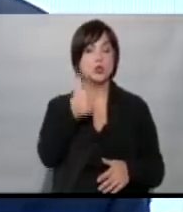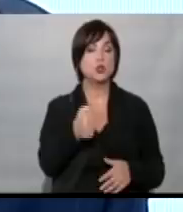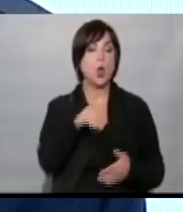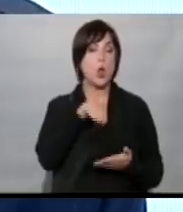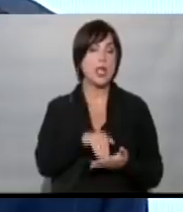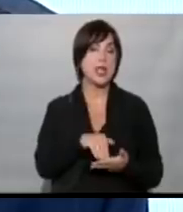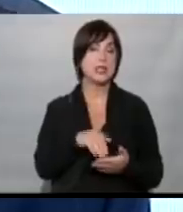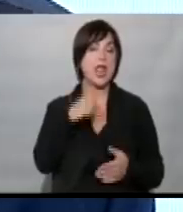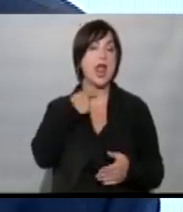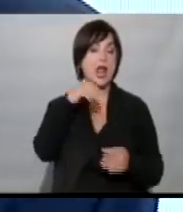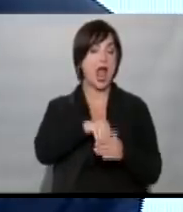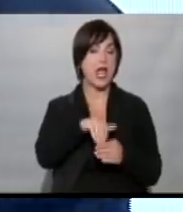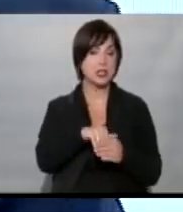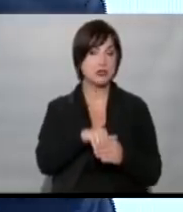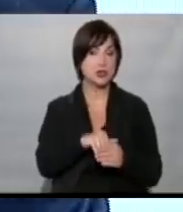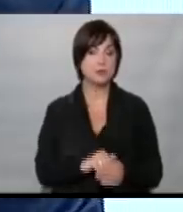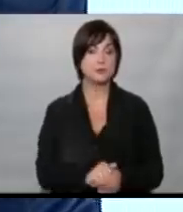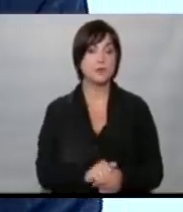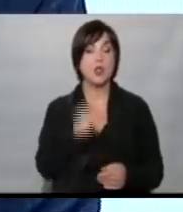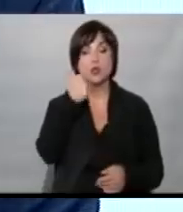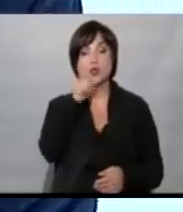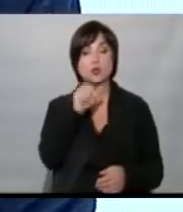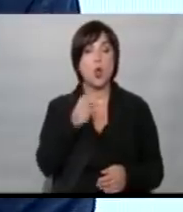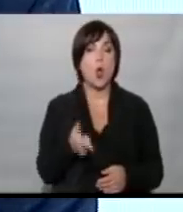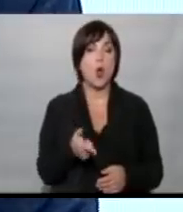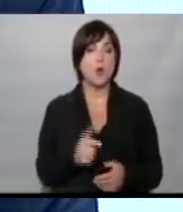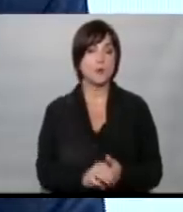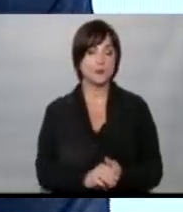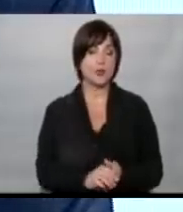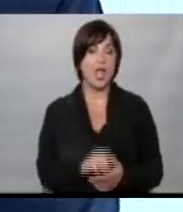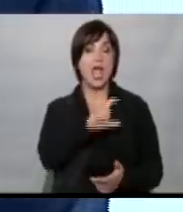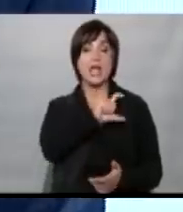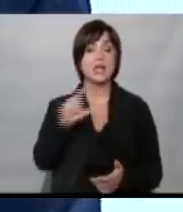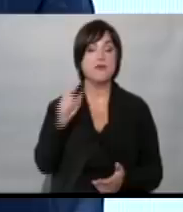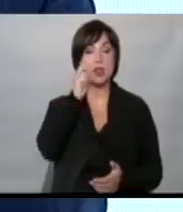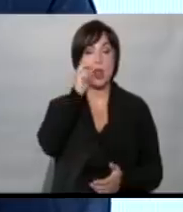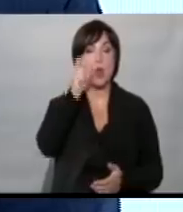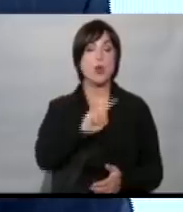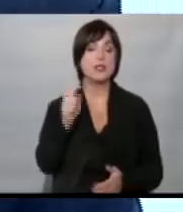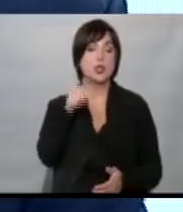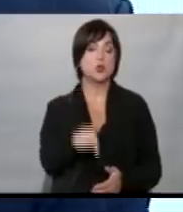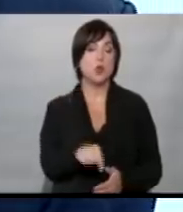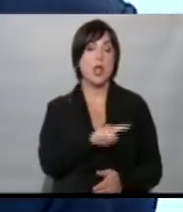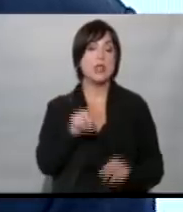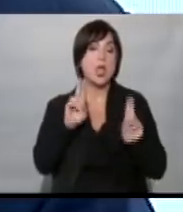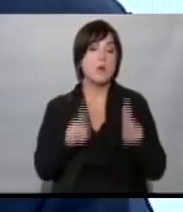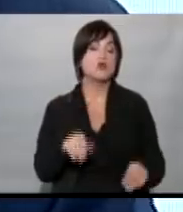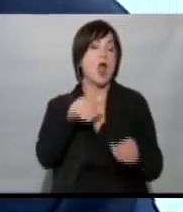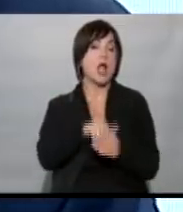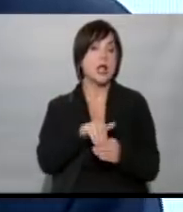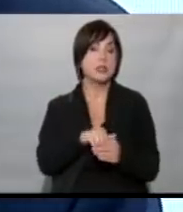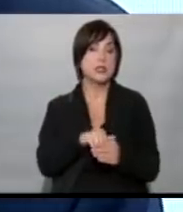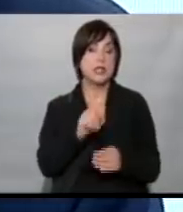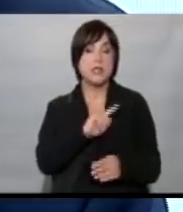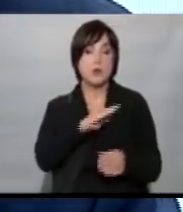1.100.000 ефективни гласачи. Значи, што е вината на луѓето кои не се тука и не може да гласат, и не